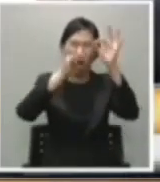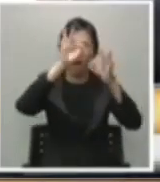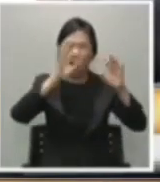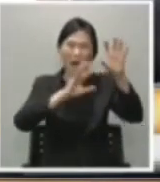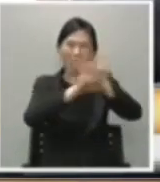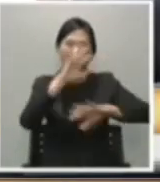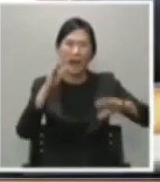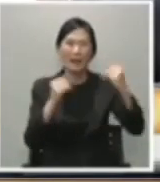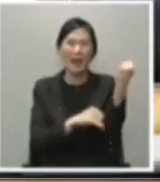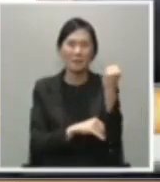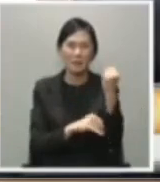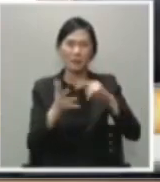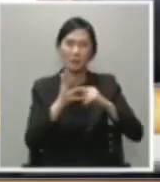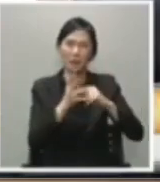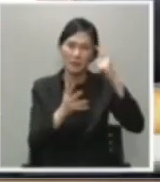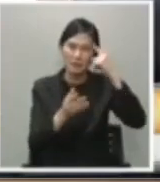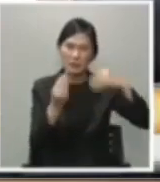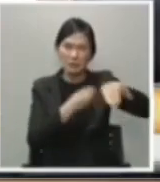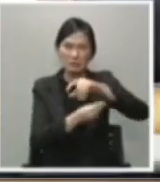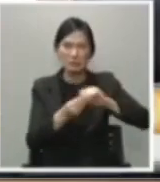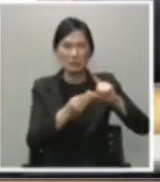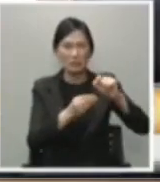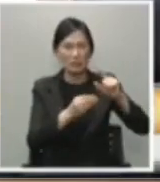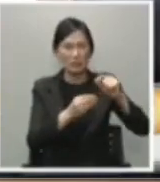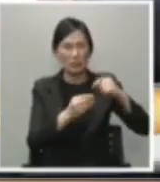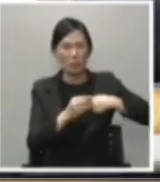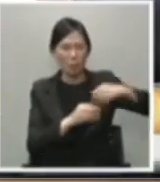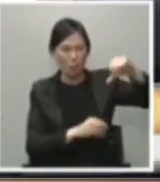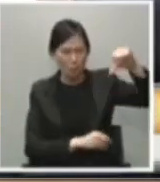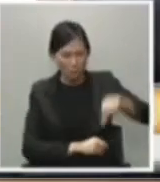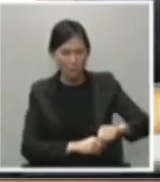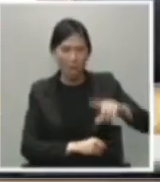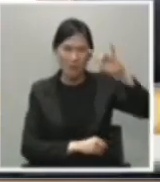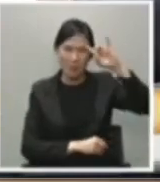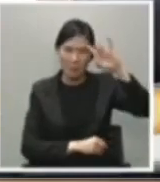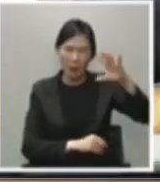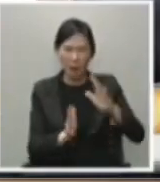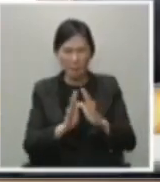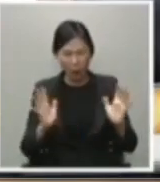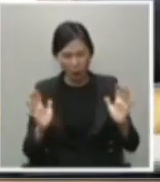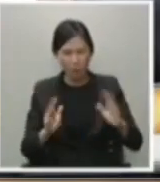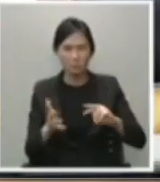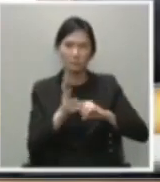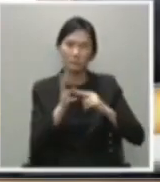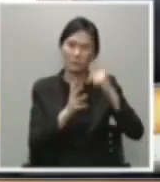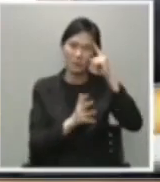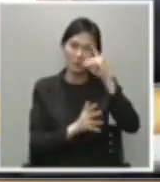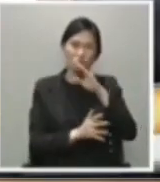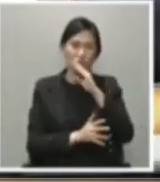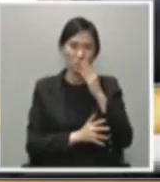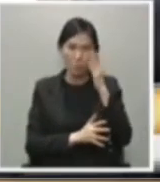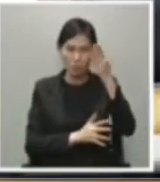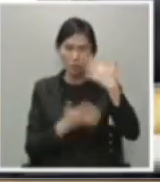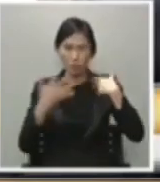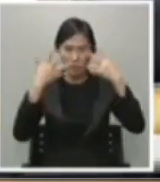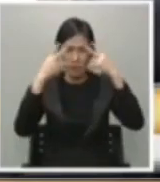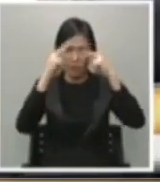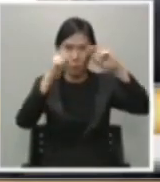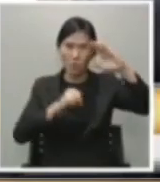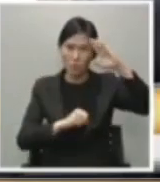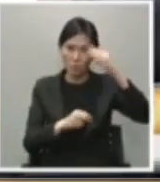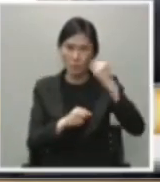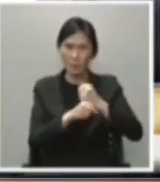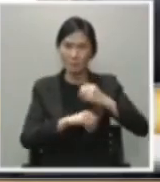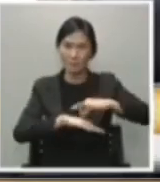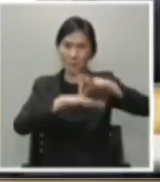ศรษฐกิจถดถอยอย่างรุนแรงยาบ้าเต็มบ้านเต็มเมืองหากปล่อยให้ท่านบริหารราชการแผ่นดินต่อไปจ